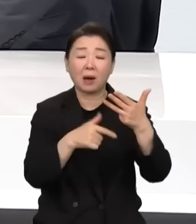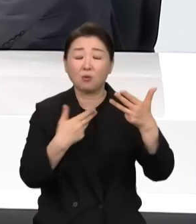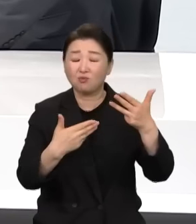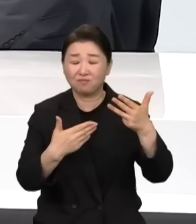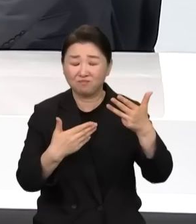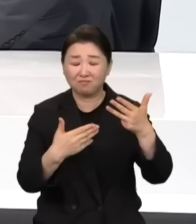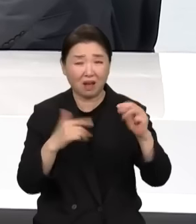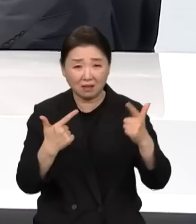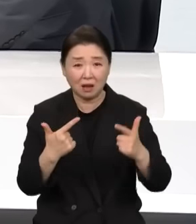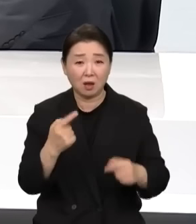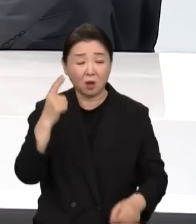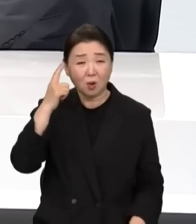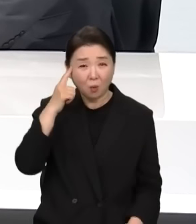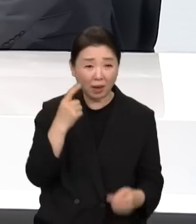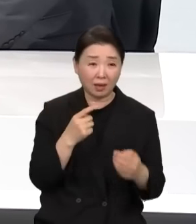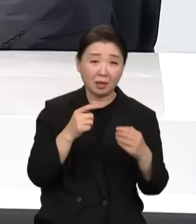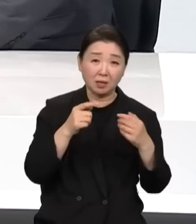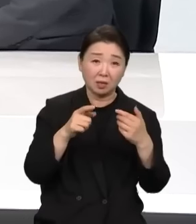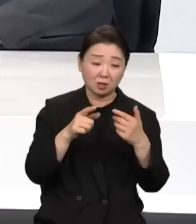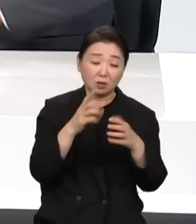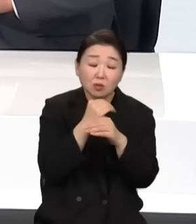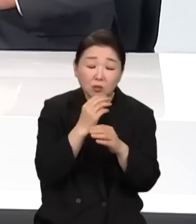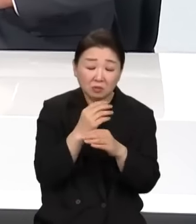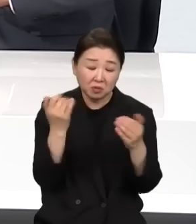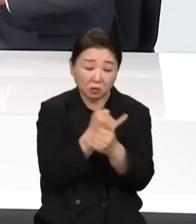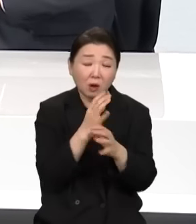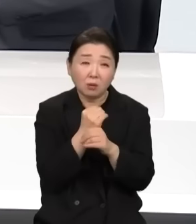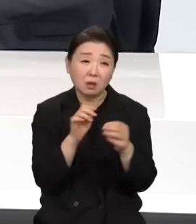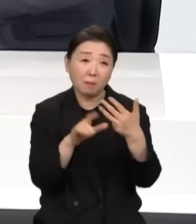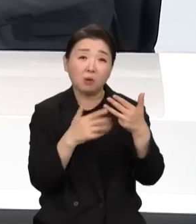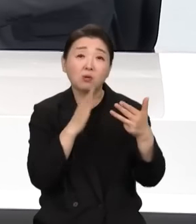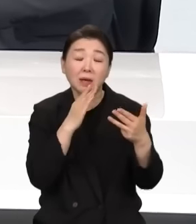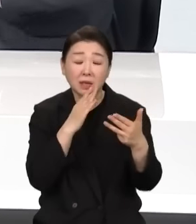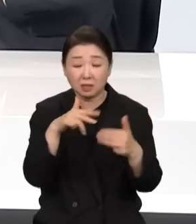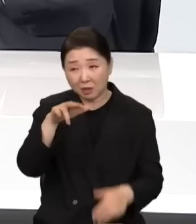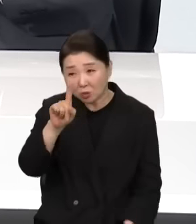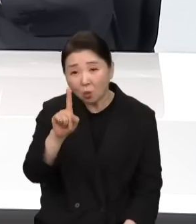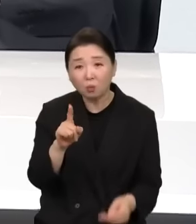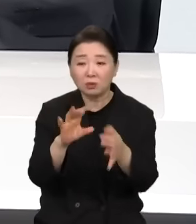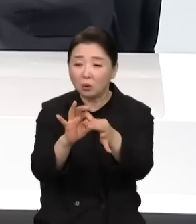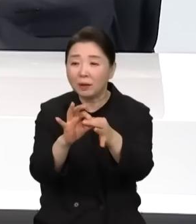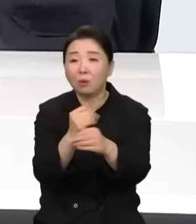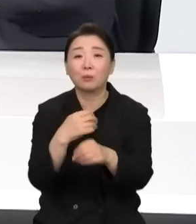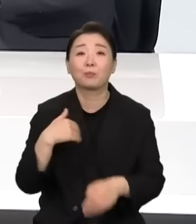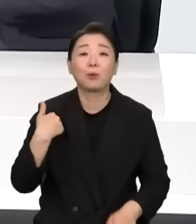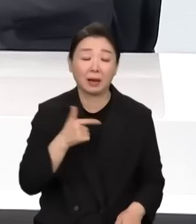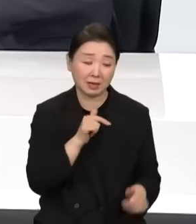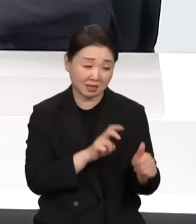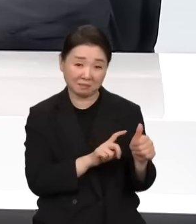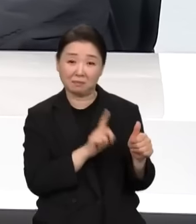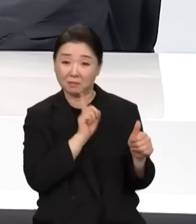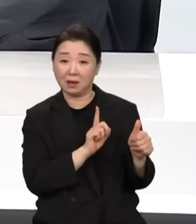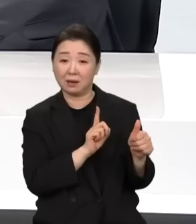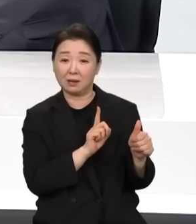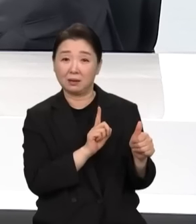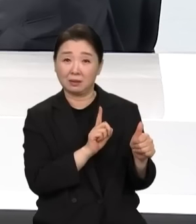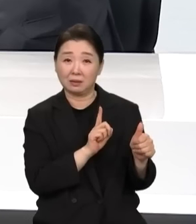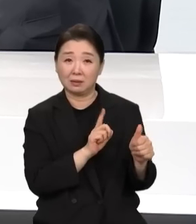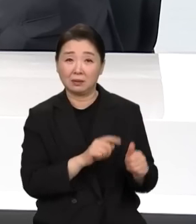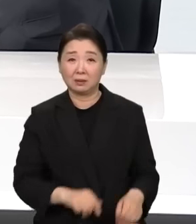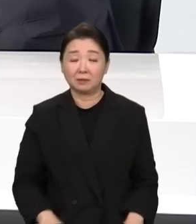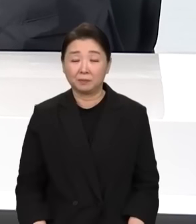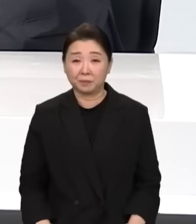9일이면 그 송모 시한 동화가 언제인지는 모른다 이런 취지인 거죠네 맞습니다 그리고 또 임전 사단장이 이제 그 얘기를 하는데요 그